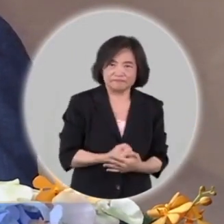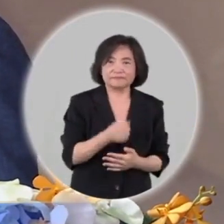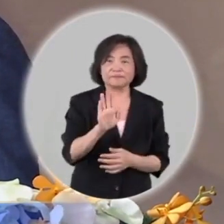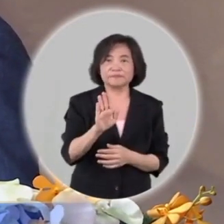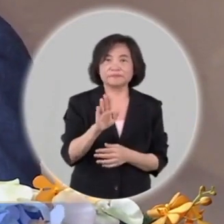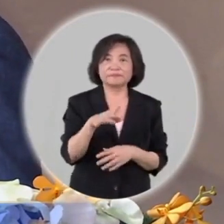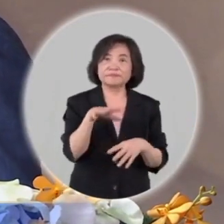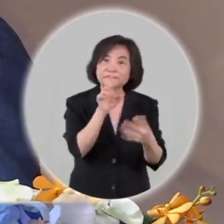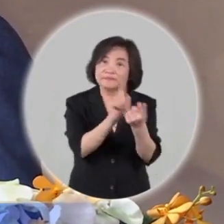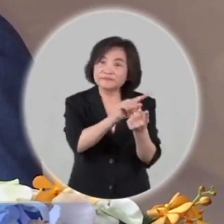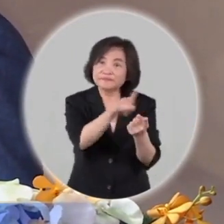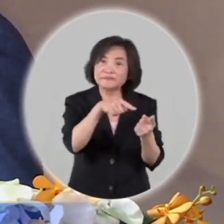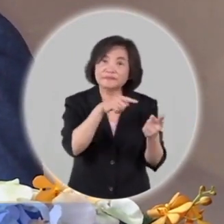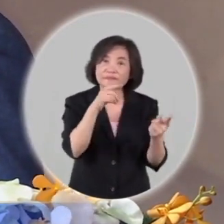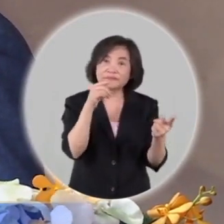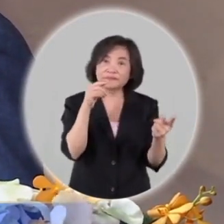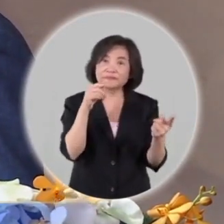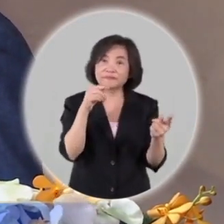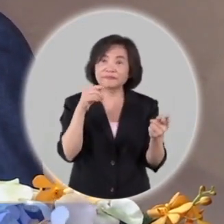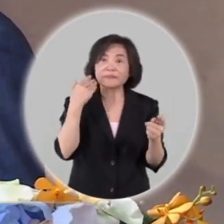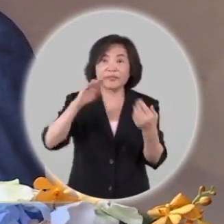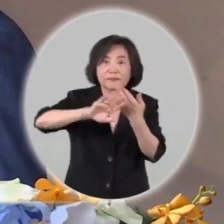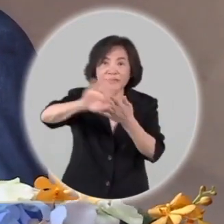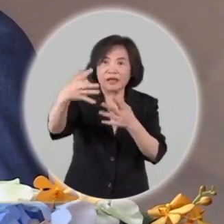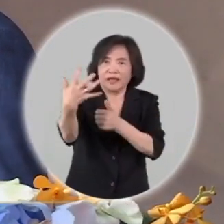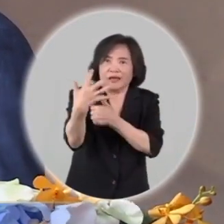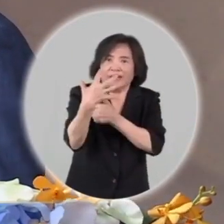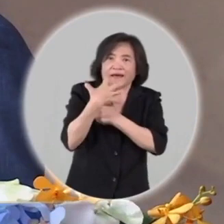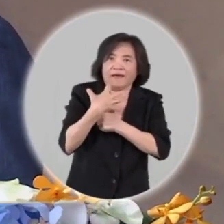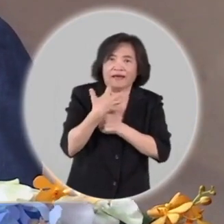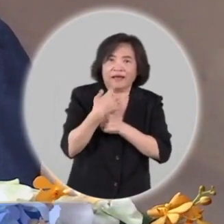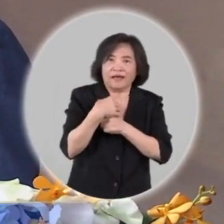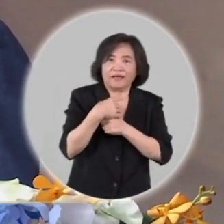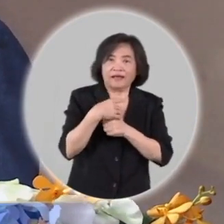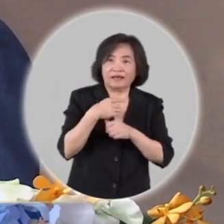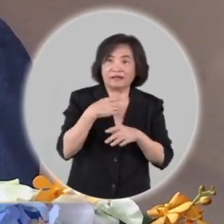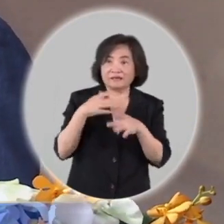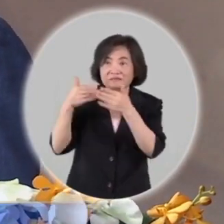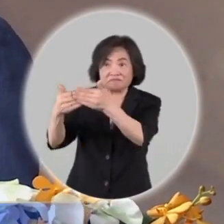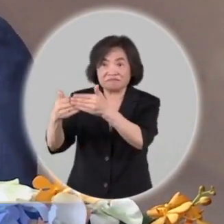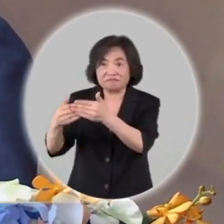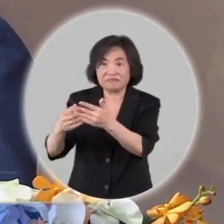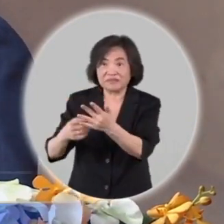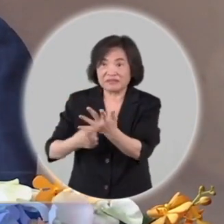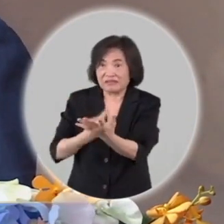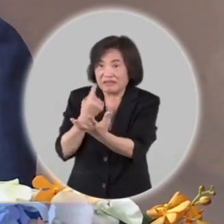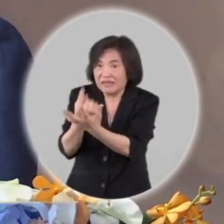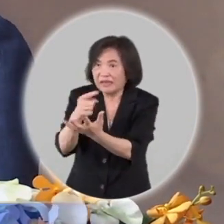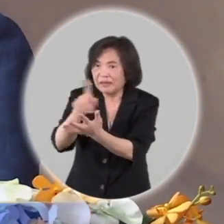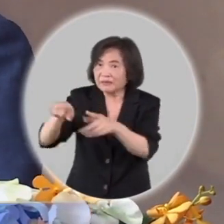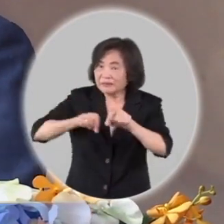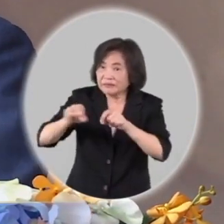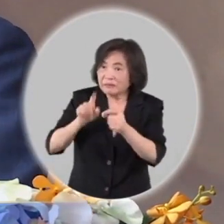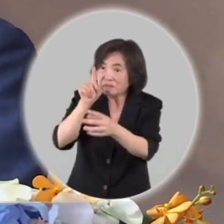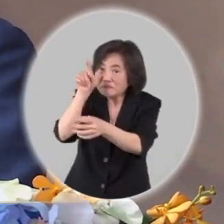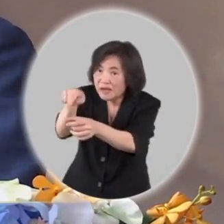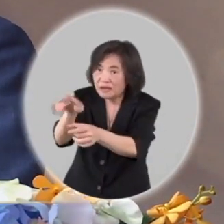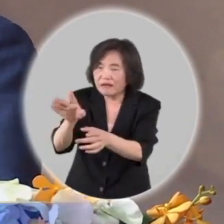确保没有人能逼迫我们走向中国所设定的路